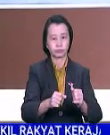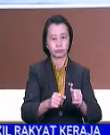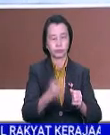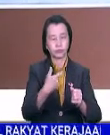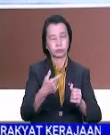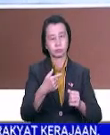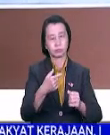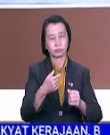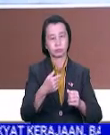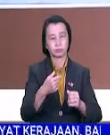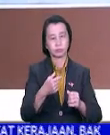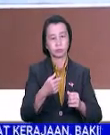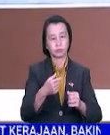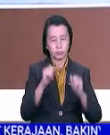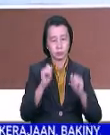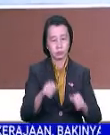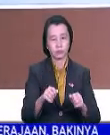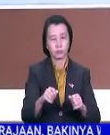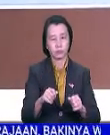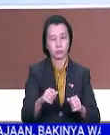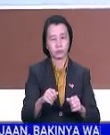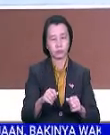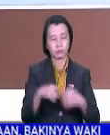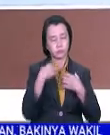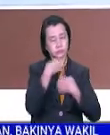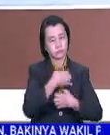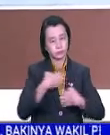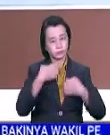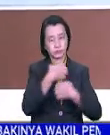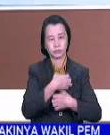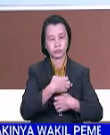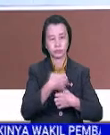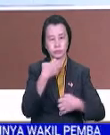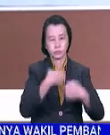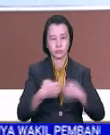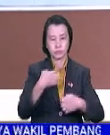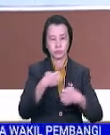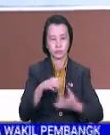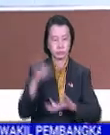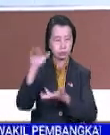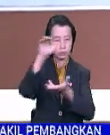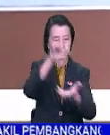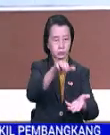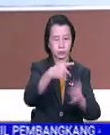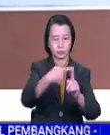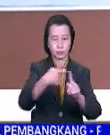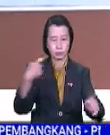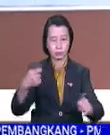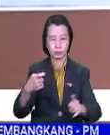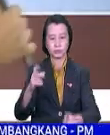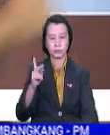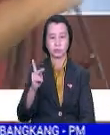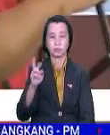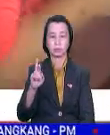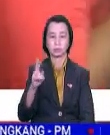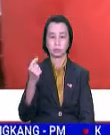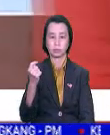menikmati pada Maaf menikmati hahaha sumbangan kepada askeskin